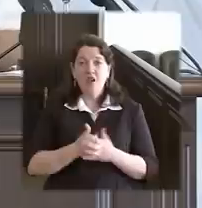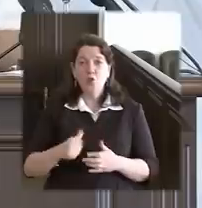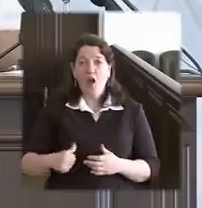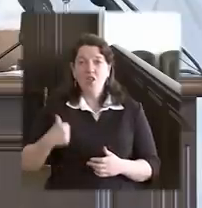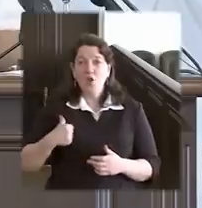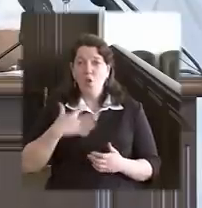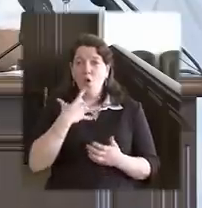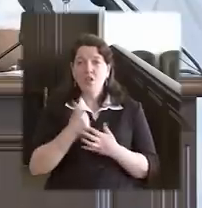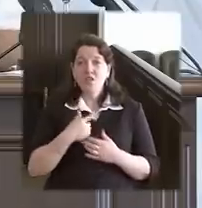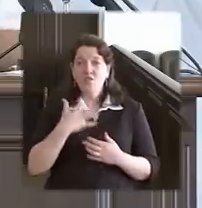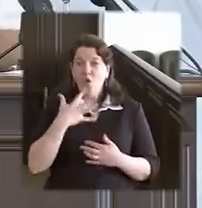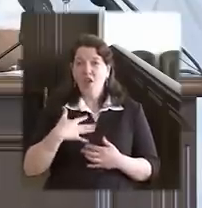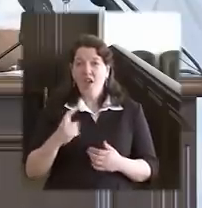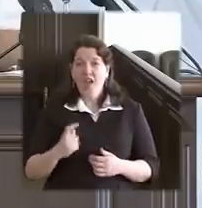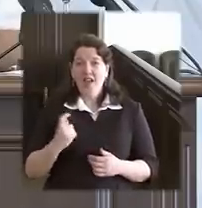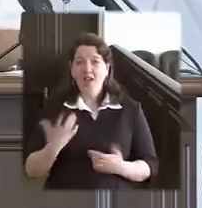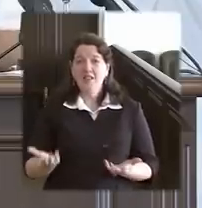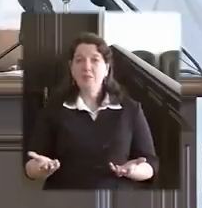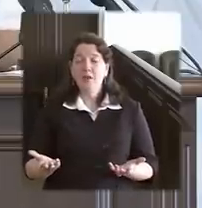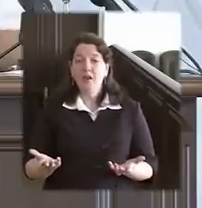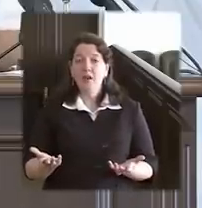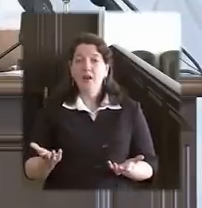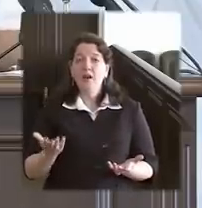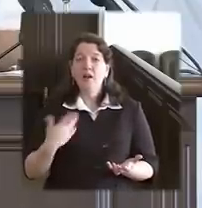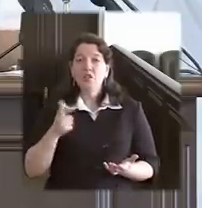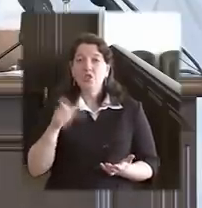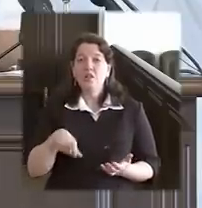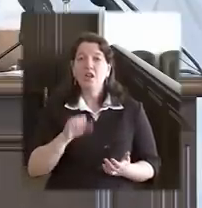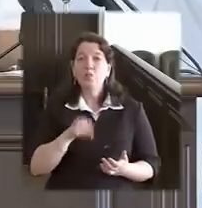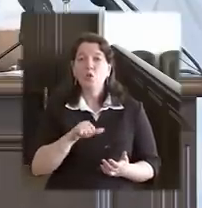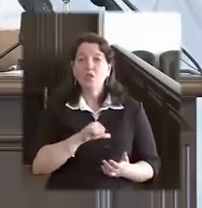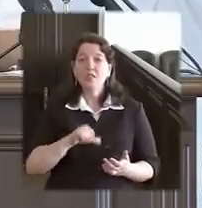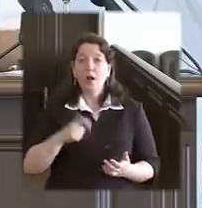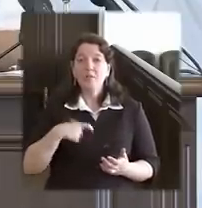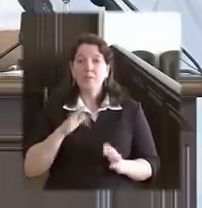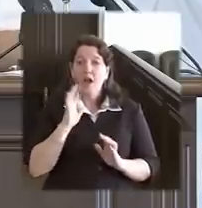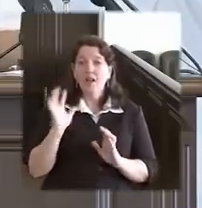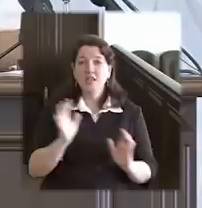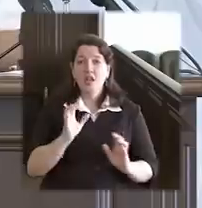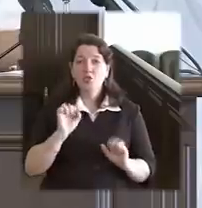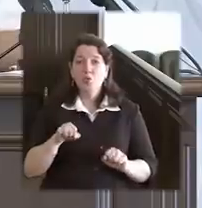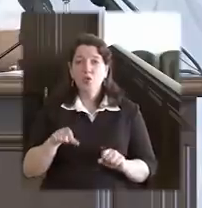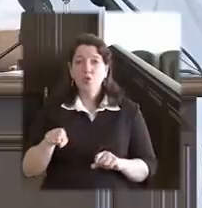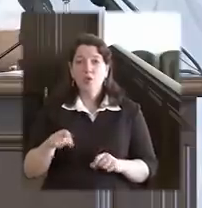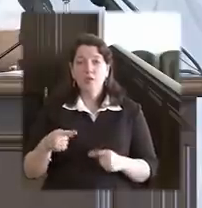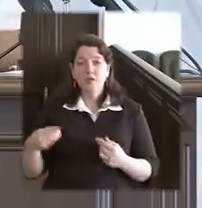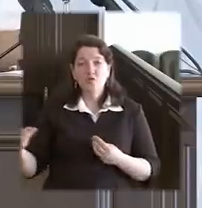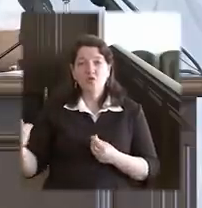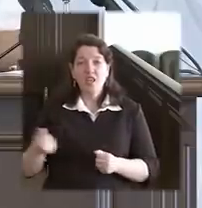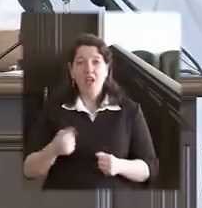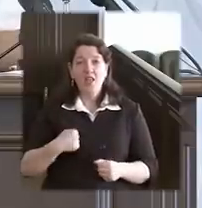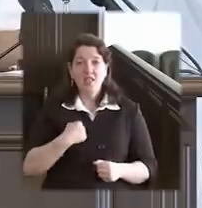своей гордыне, своему эгоизму, только таким образом я, оказывается, могу уберечь себя от того